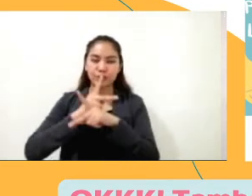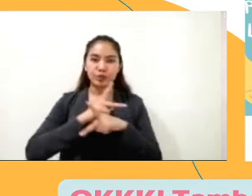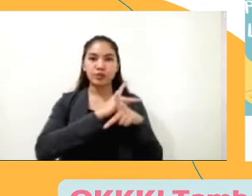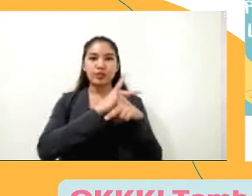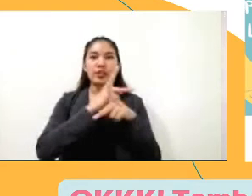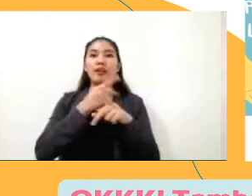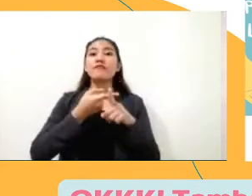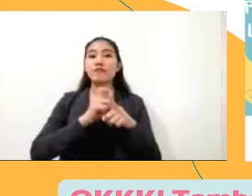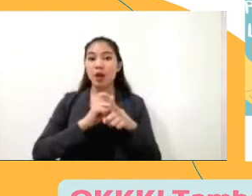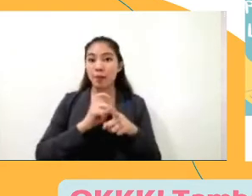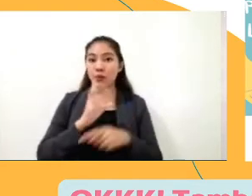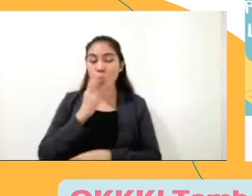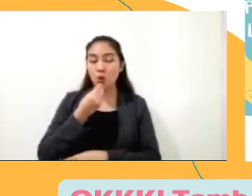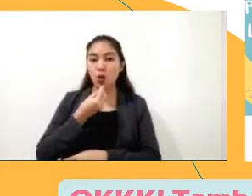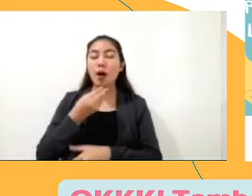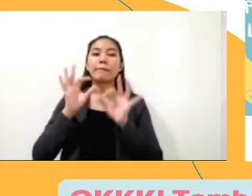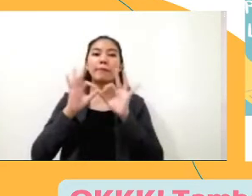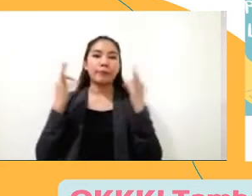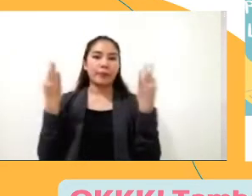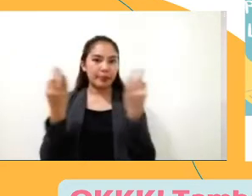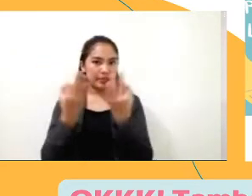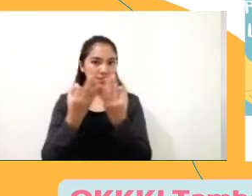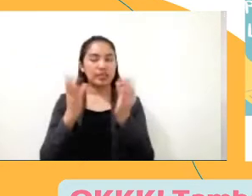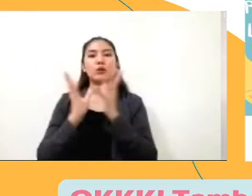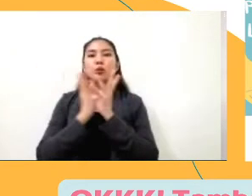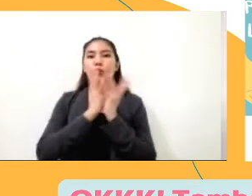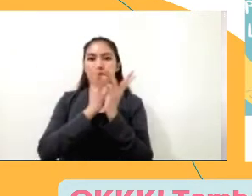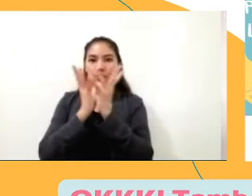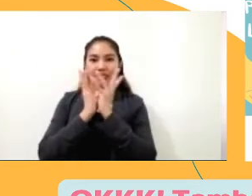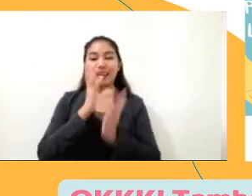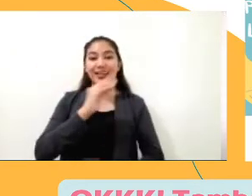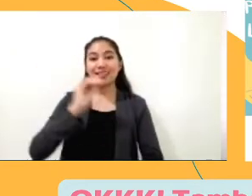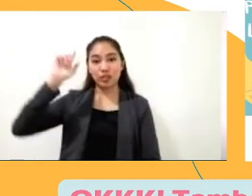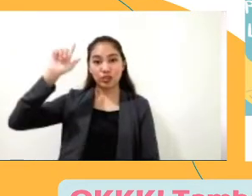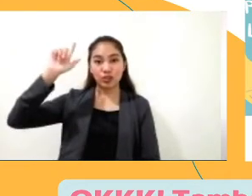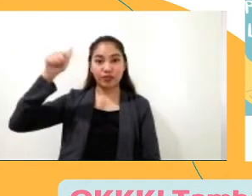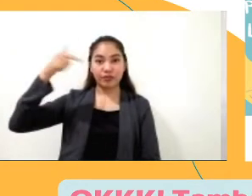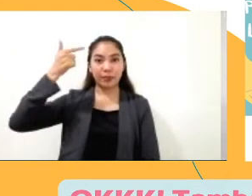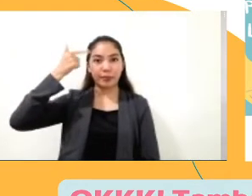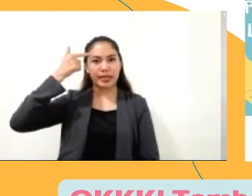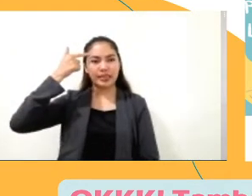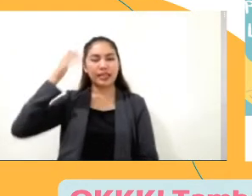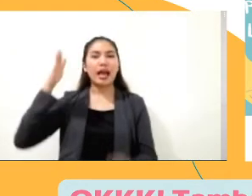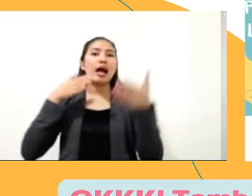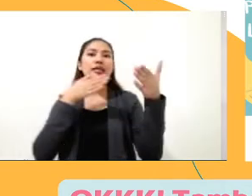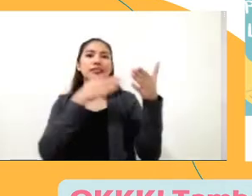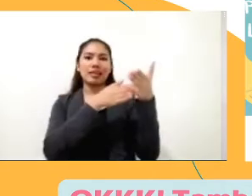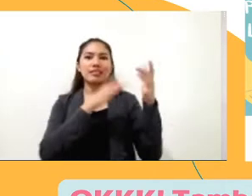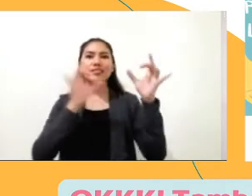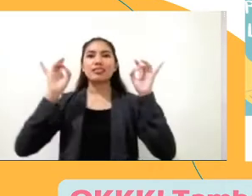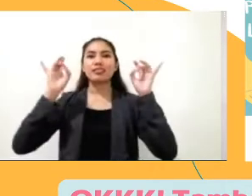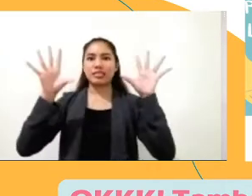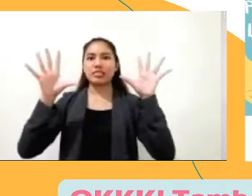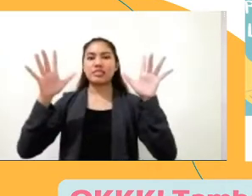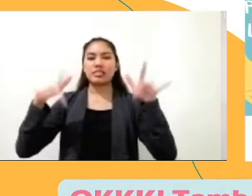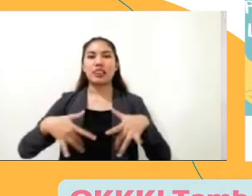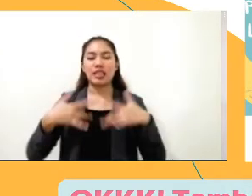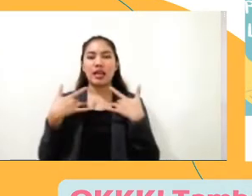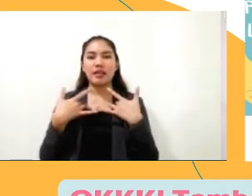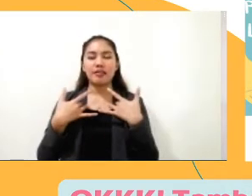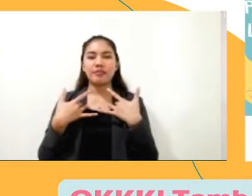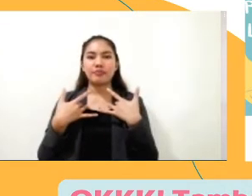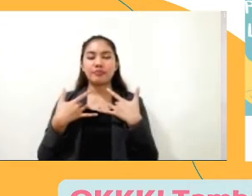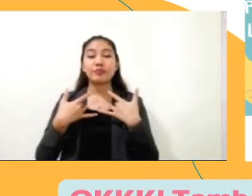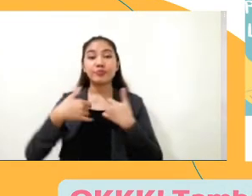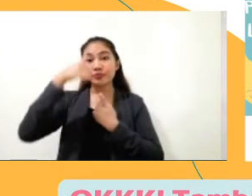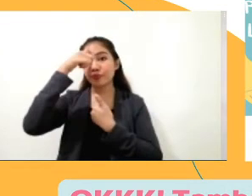ating pamilya, pamayanan, at pamahalaan laban sa mga banta sa ating buhay. So kung tatandaan po natin,